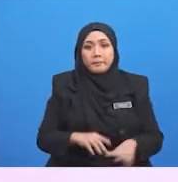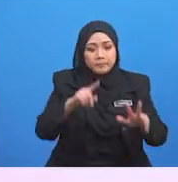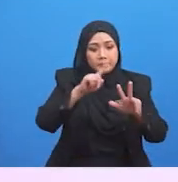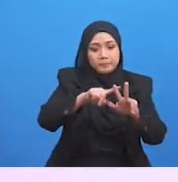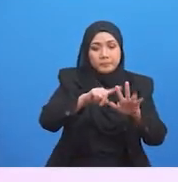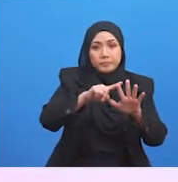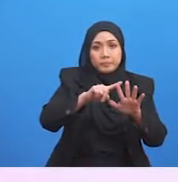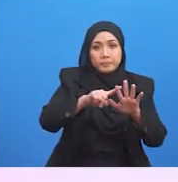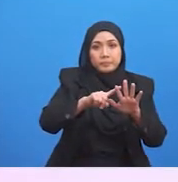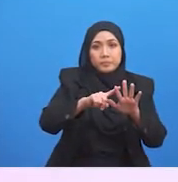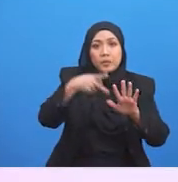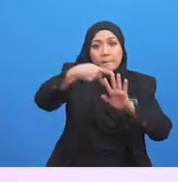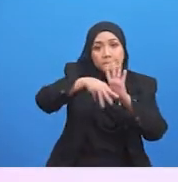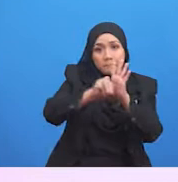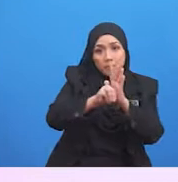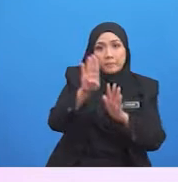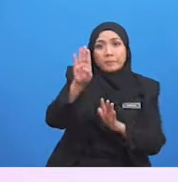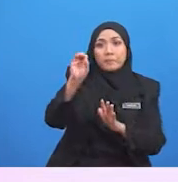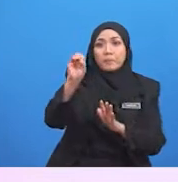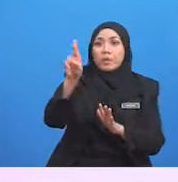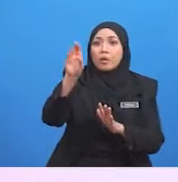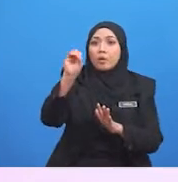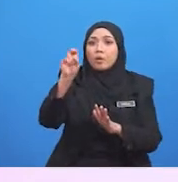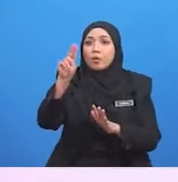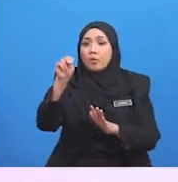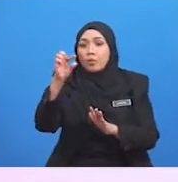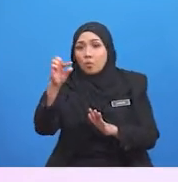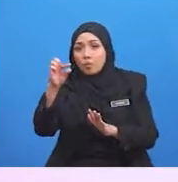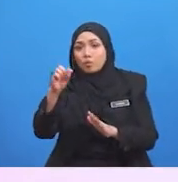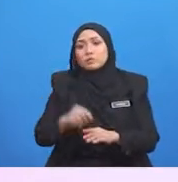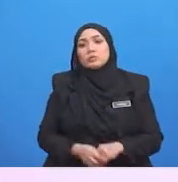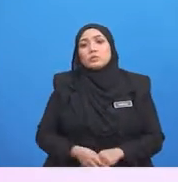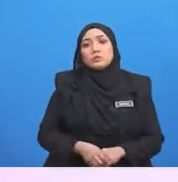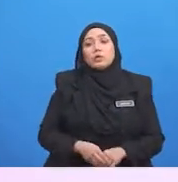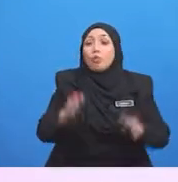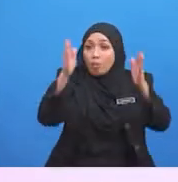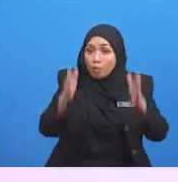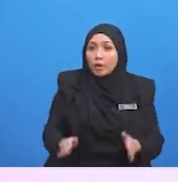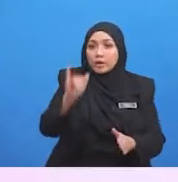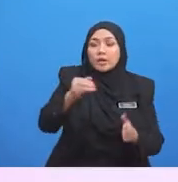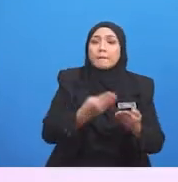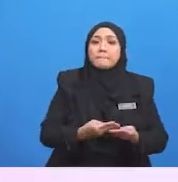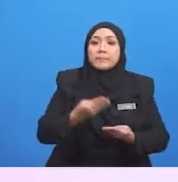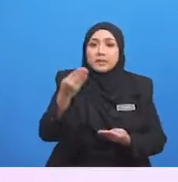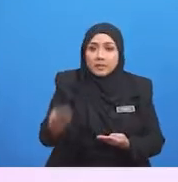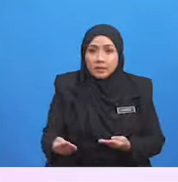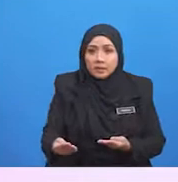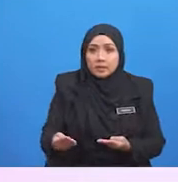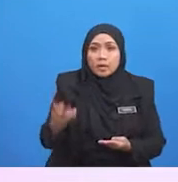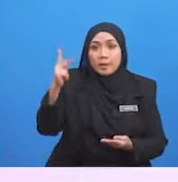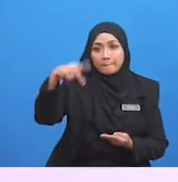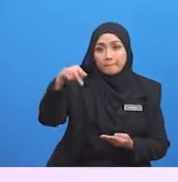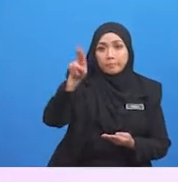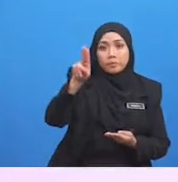adalah pemborong. Apa dia pemborong? Pemborong ialah pihak yang membeli secara pukal daripada pengeluar